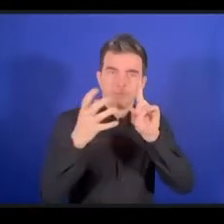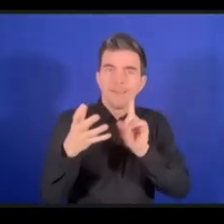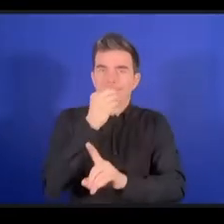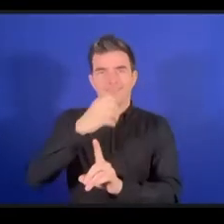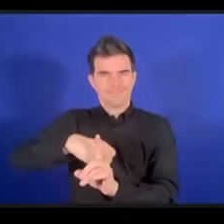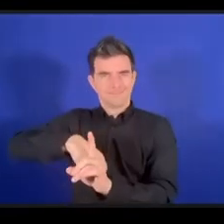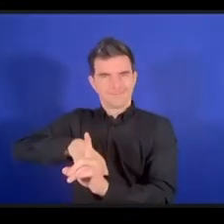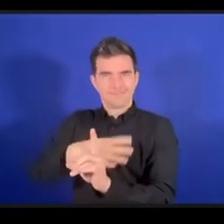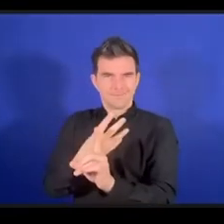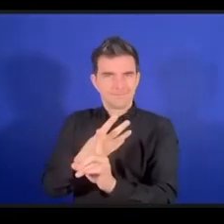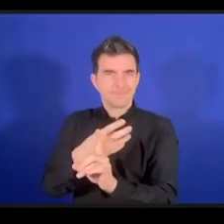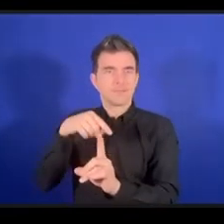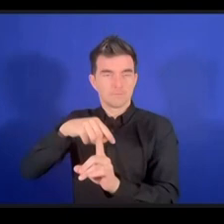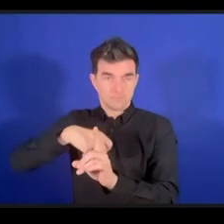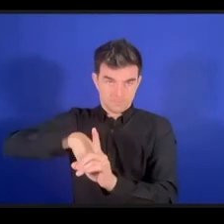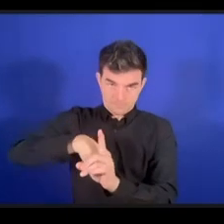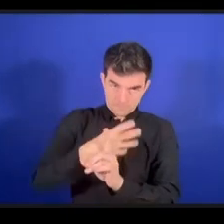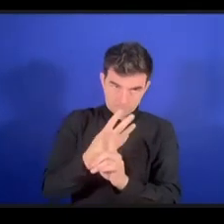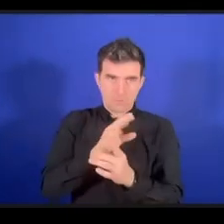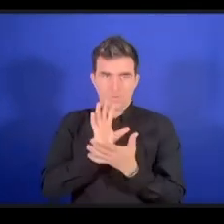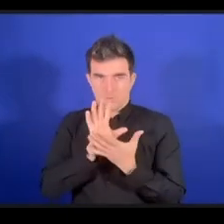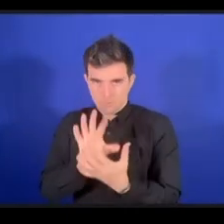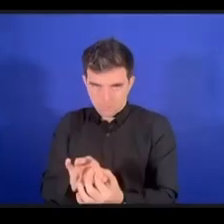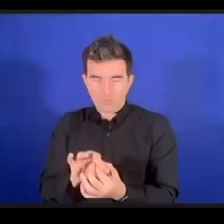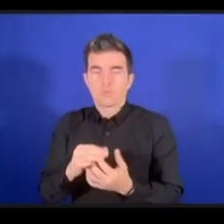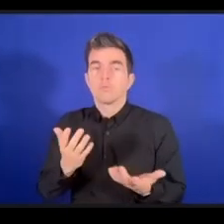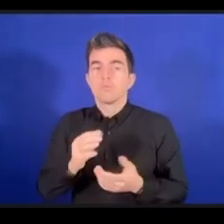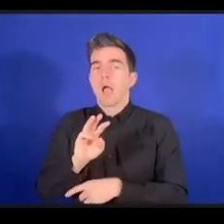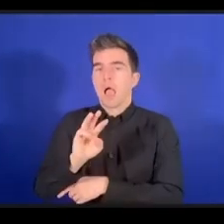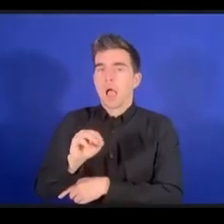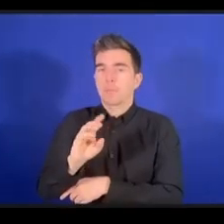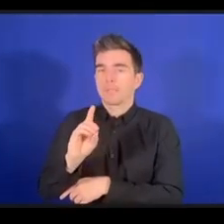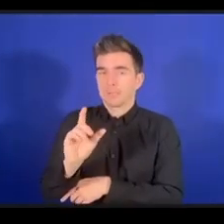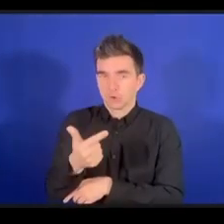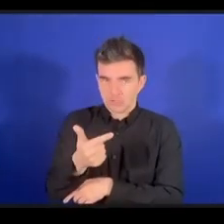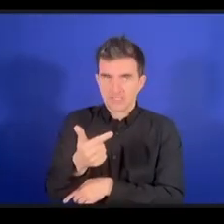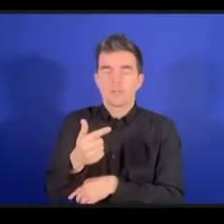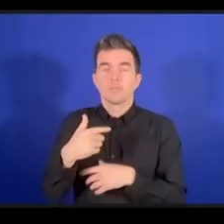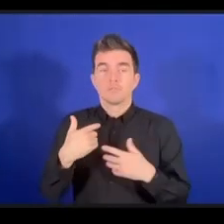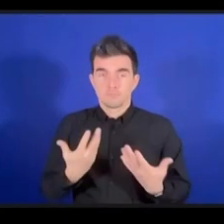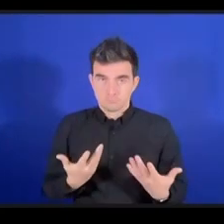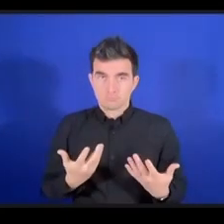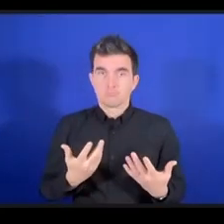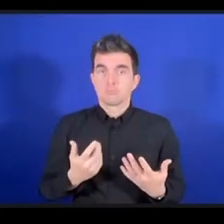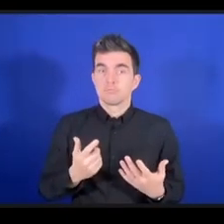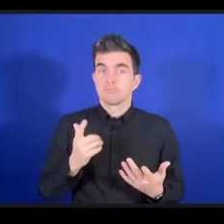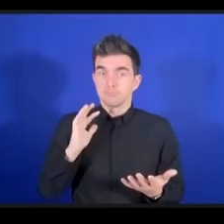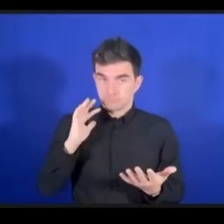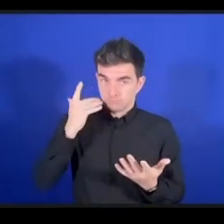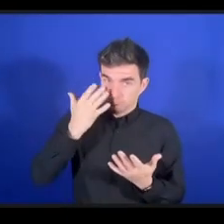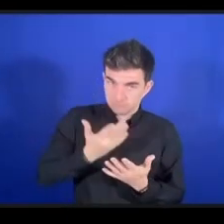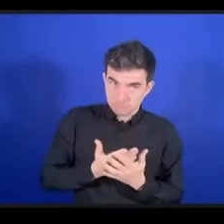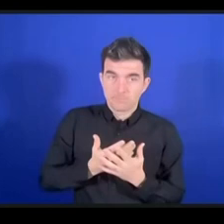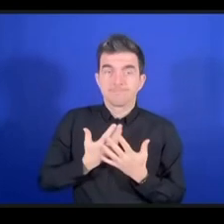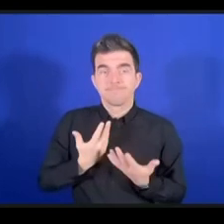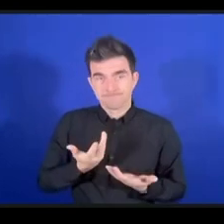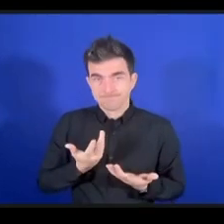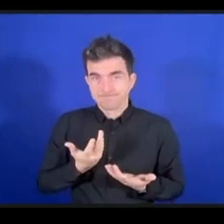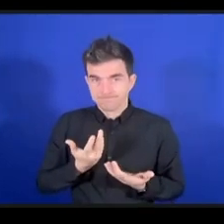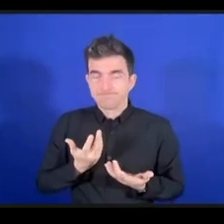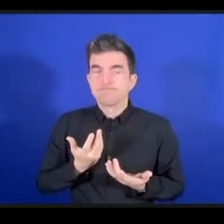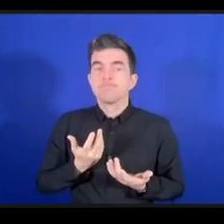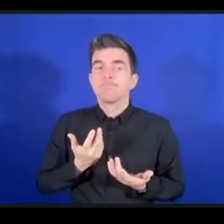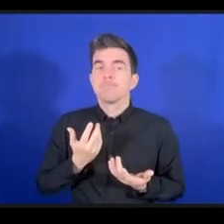幸的是，千年发展目标它没有关键的一些指标来帮